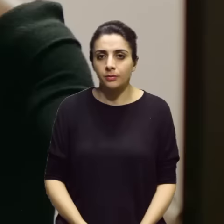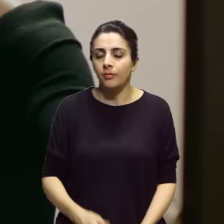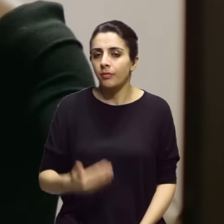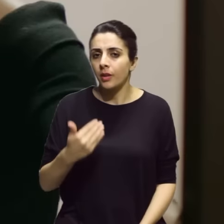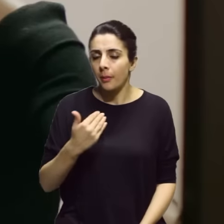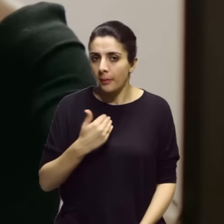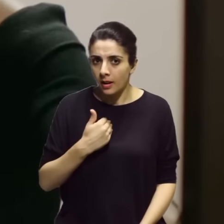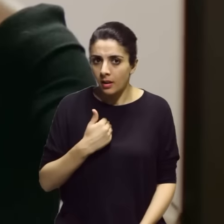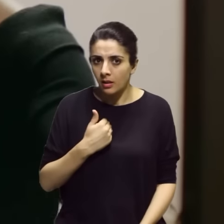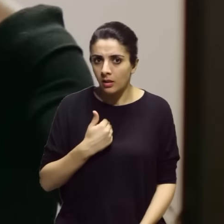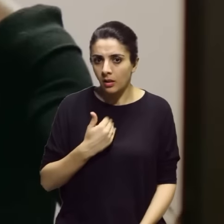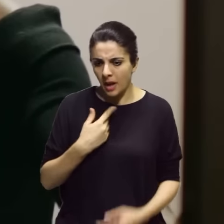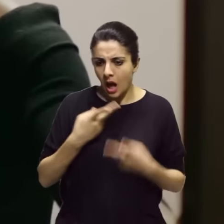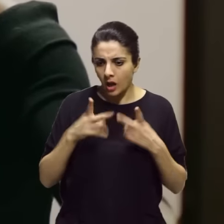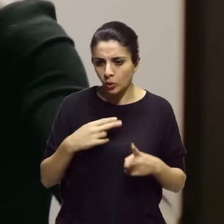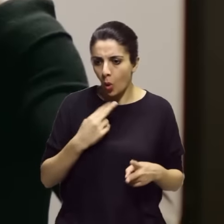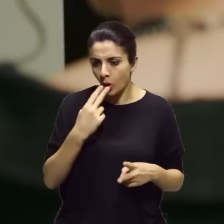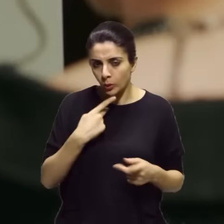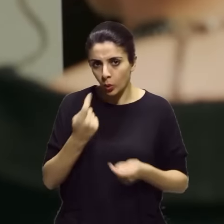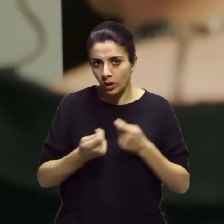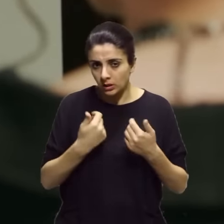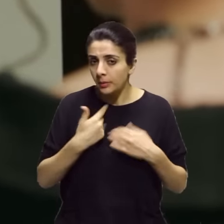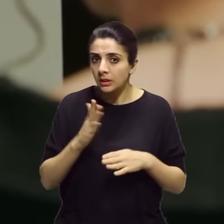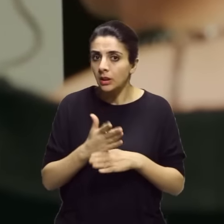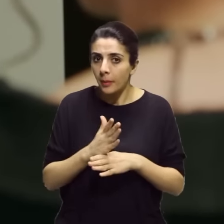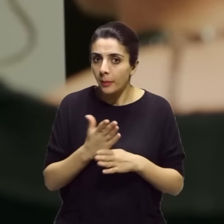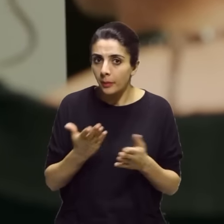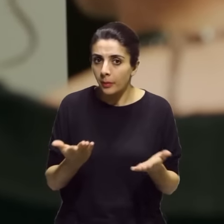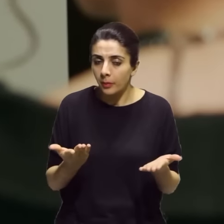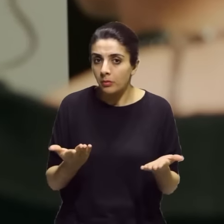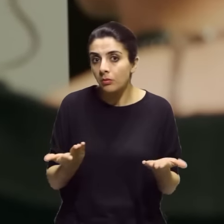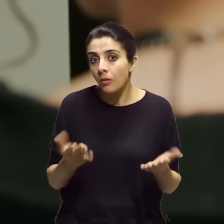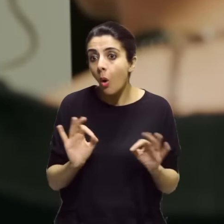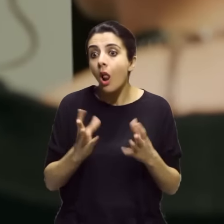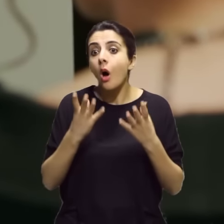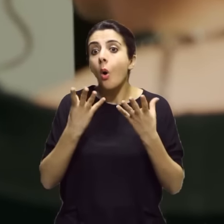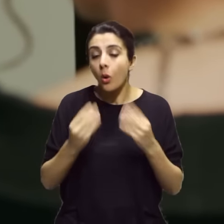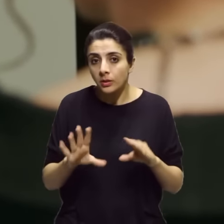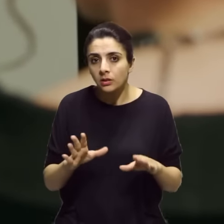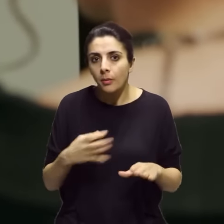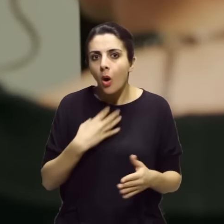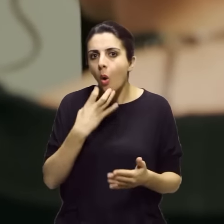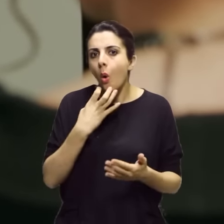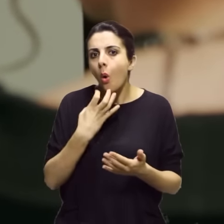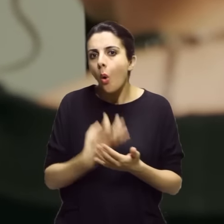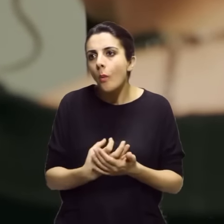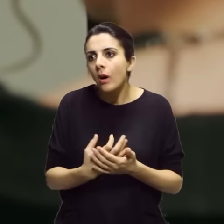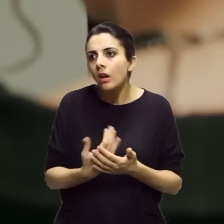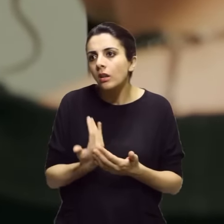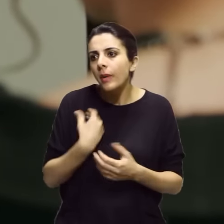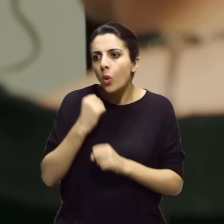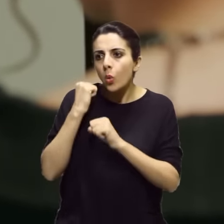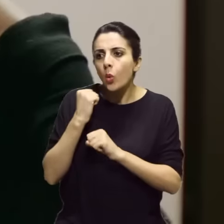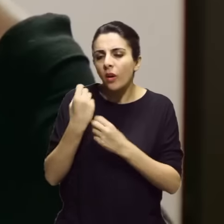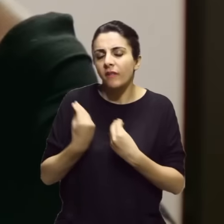Ben olabildiğince açık konuşmaya çalışacağım çünkü... ...eğer öyle yapmazsam ömür boyu taşıyacağım bir yük olacak